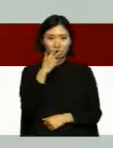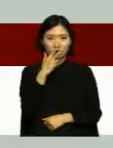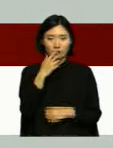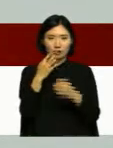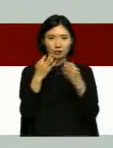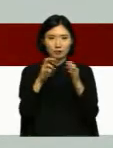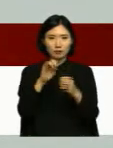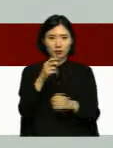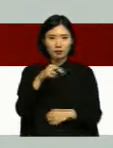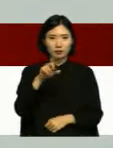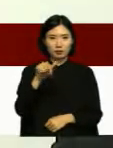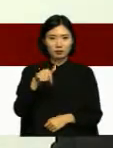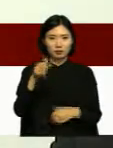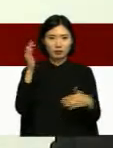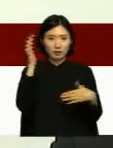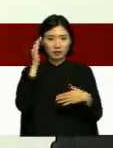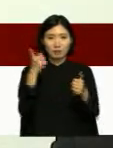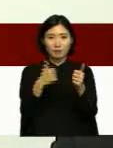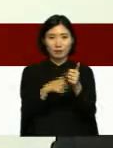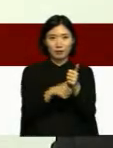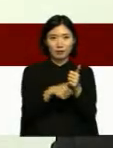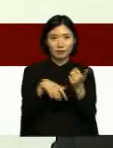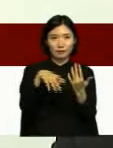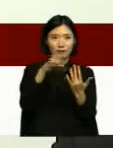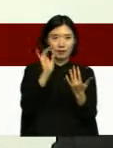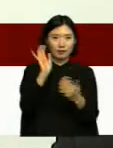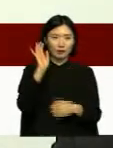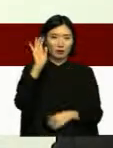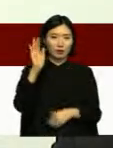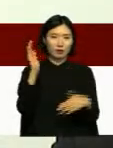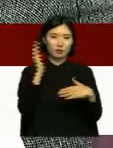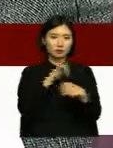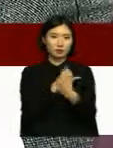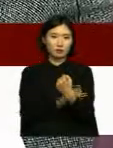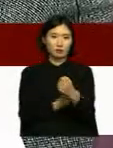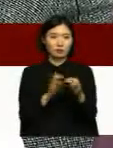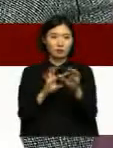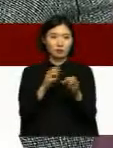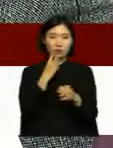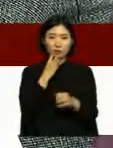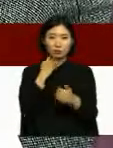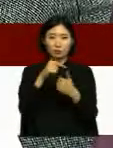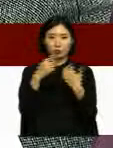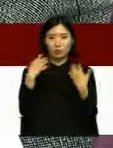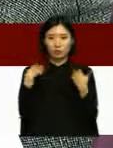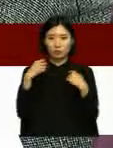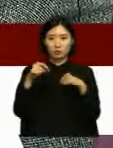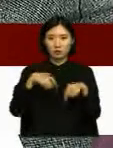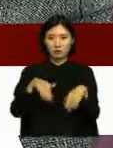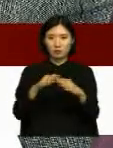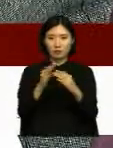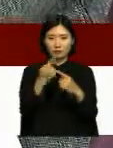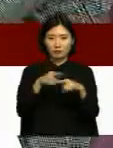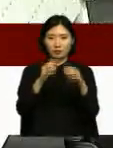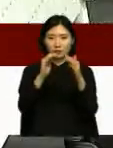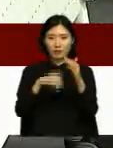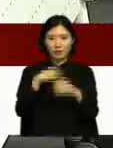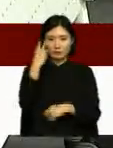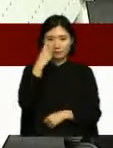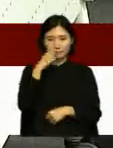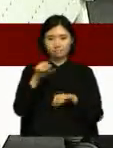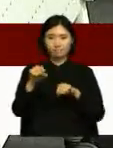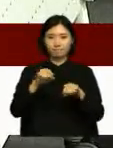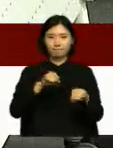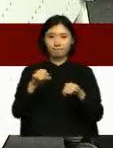김민석 학생이 선출되었습니다 위원들은 앞으로 학생 인권에 관한 경기도교육청의 정책 수립 및 평가 사항을 심의하는